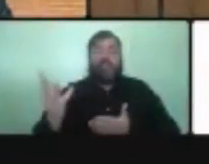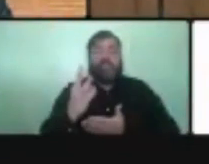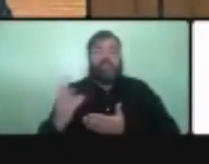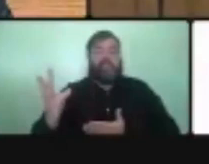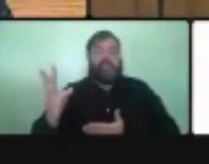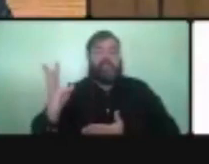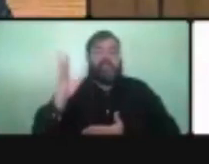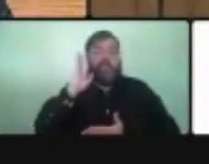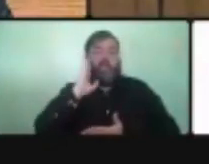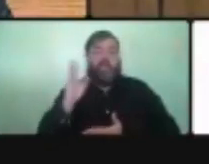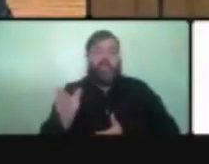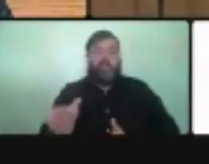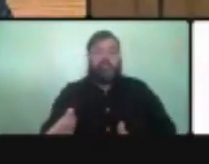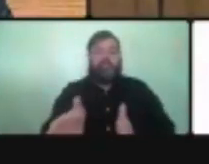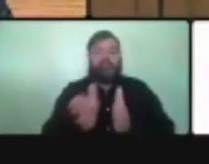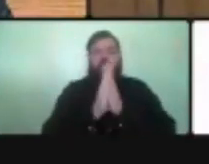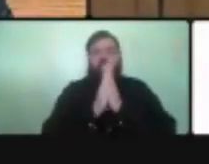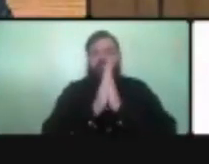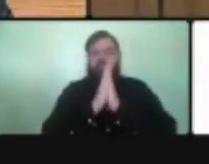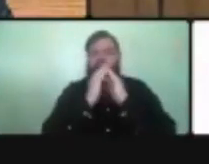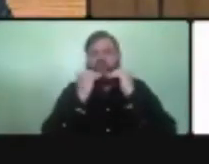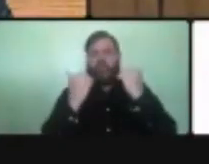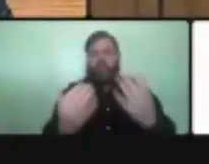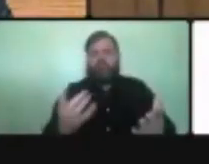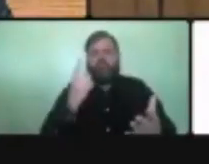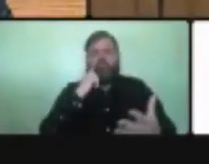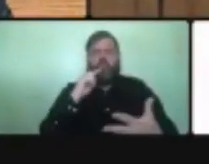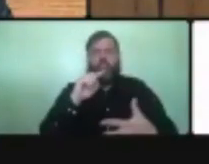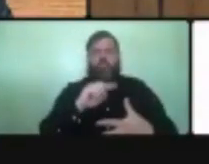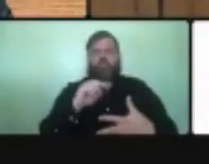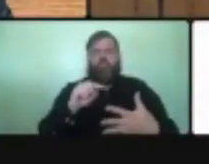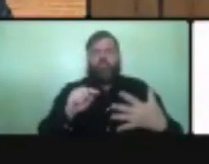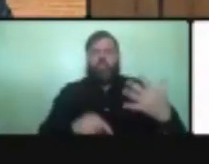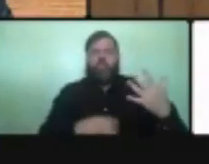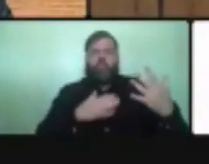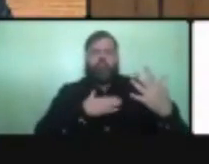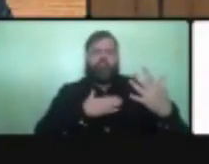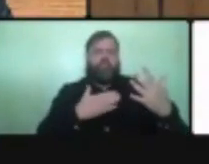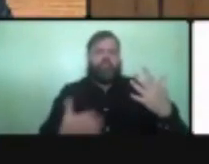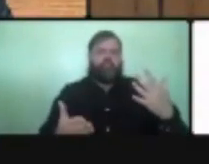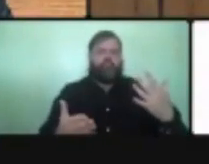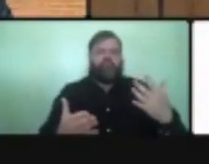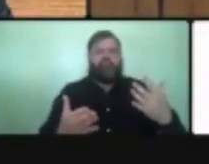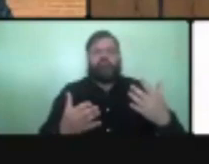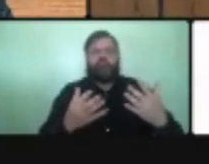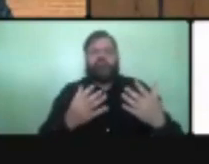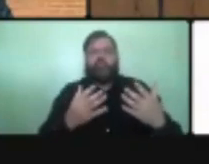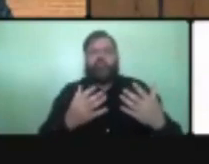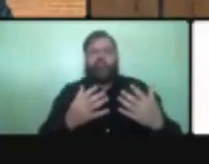katika sita zijazo tutaitisha mapendekezo kuhusu wale